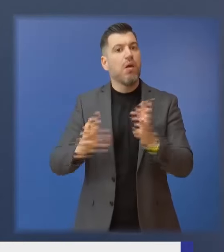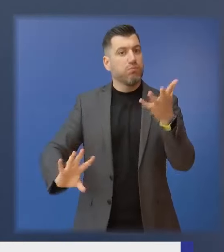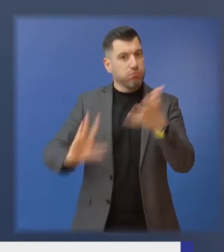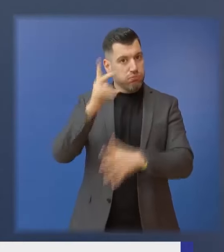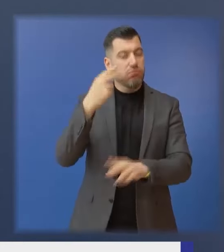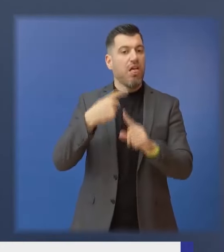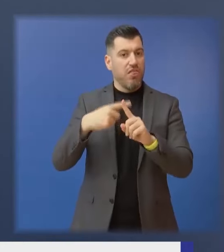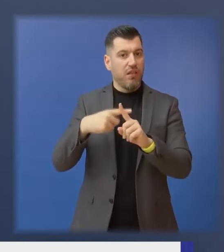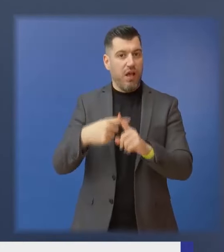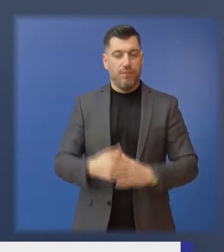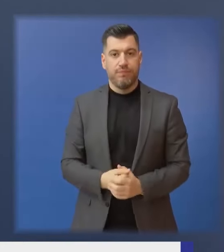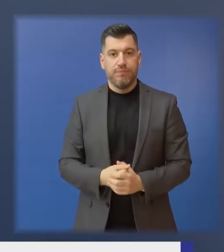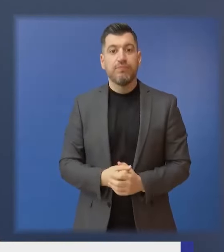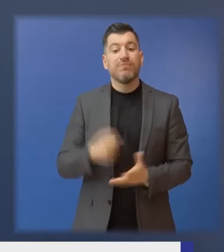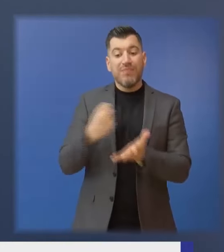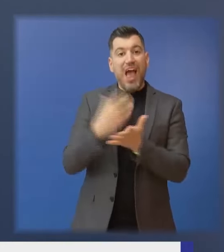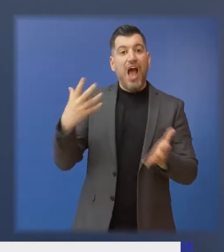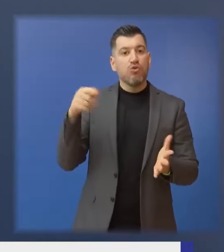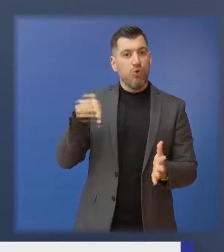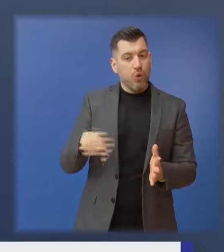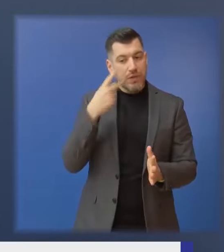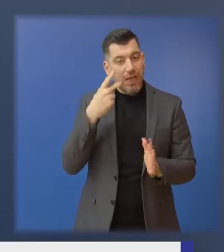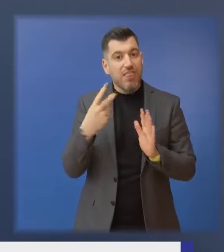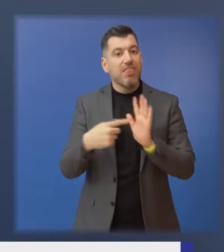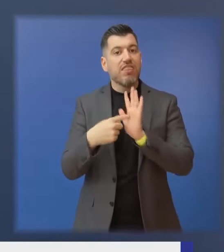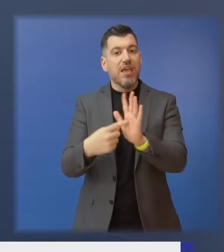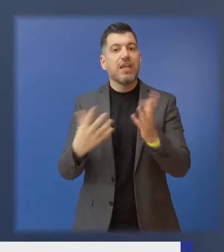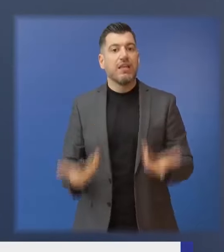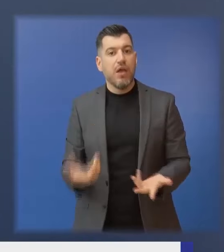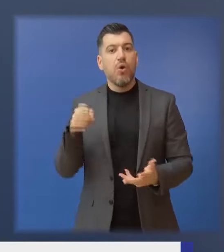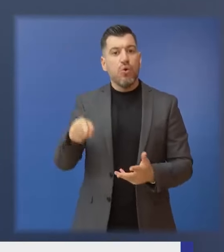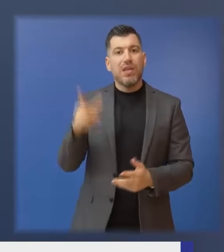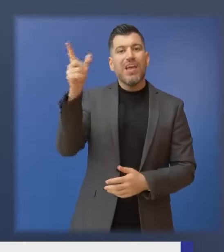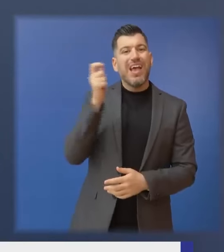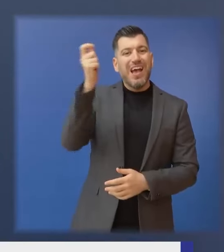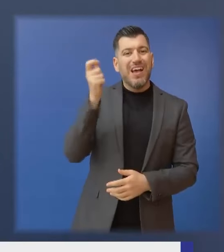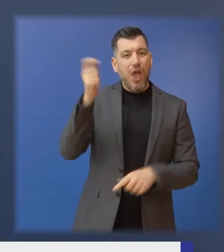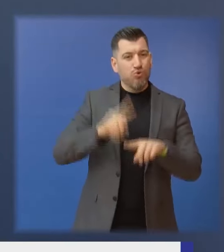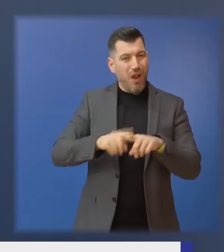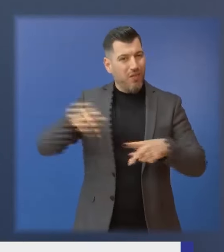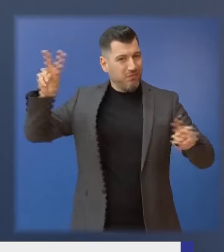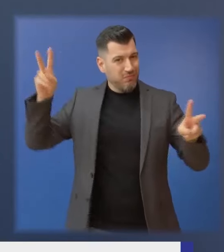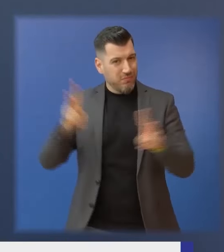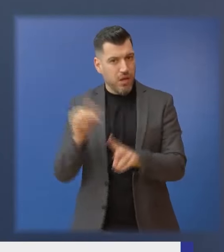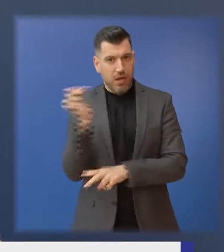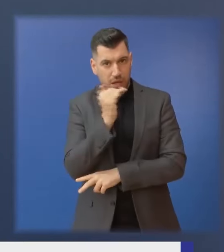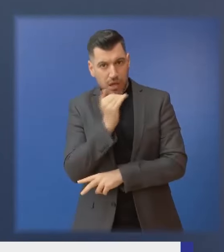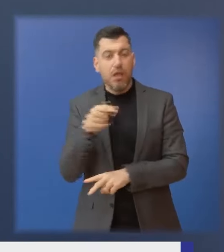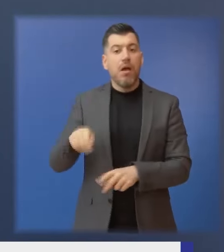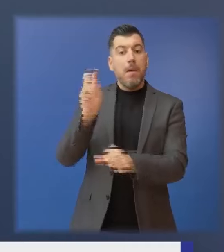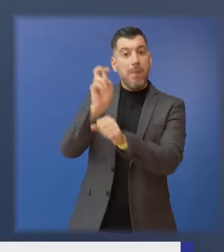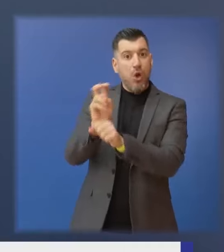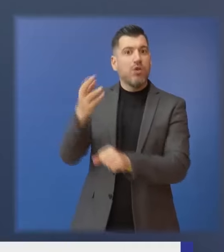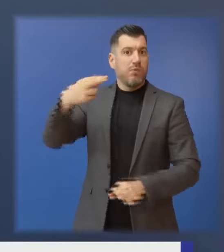έκθεση της κοπ υπογραμμίζει μεταξύ άλλων την ταχεία μείωση του δημόσιου χρέους την επίτευξη ισχυρών πλεονασμάτων τη μείωση των μη